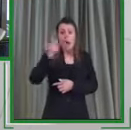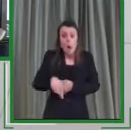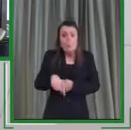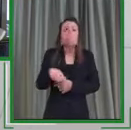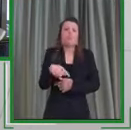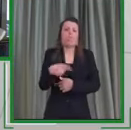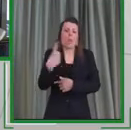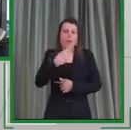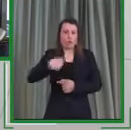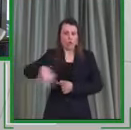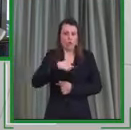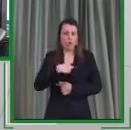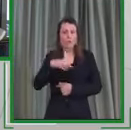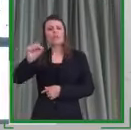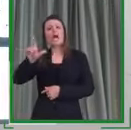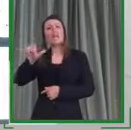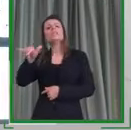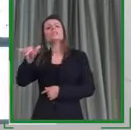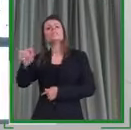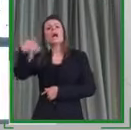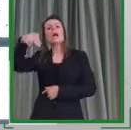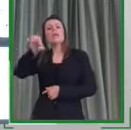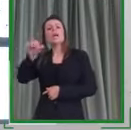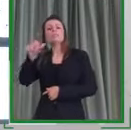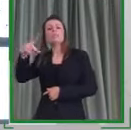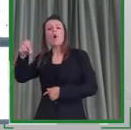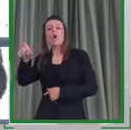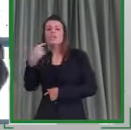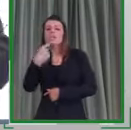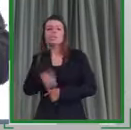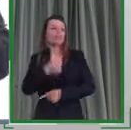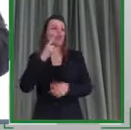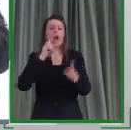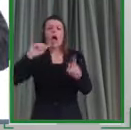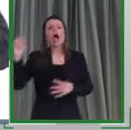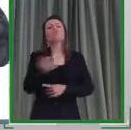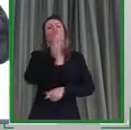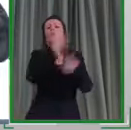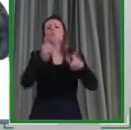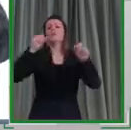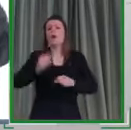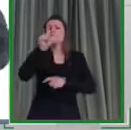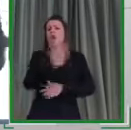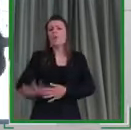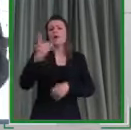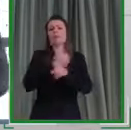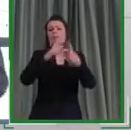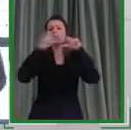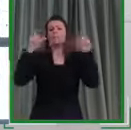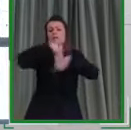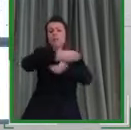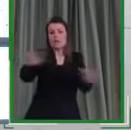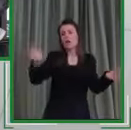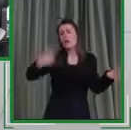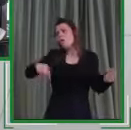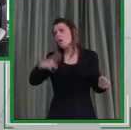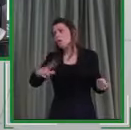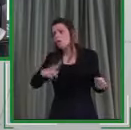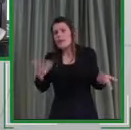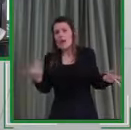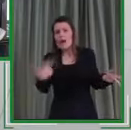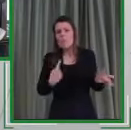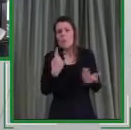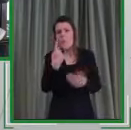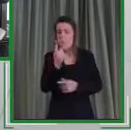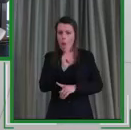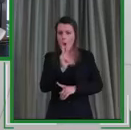chiede di consegnare a tutti i lombardi una mascherina lo stiamo facendo anzi speriamo di consegnato in più di una insegneremo